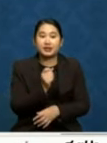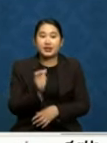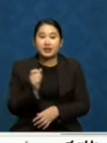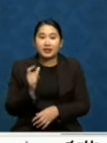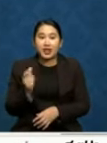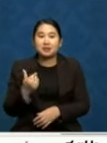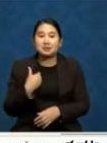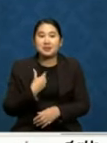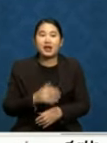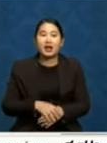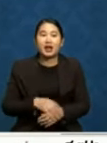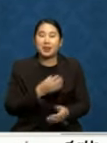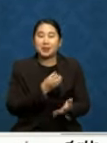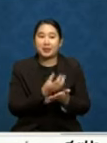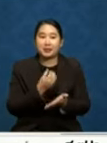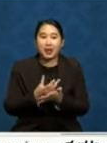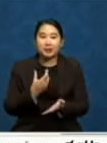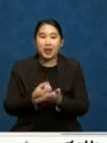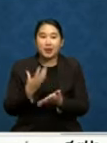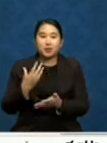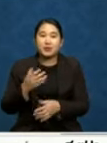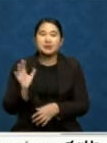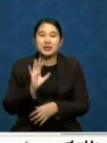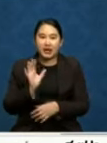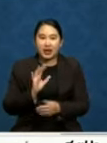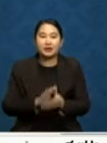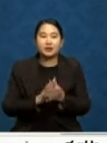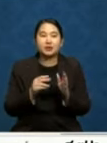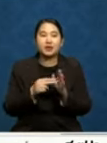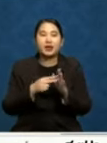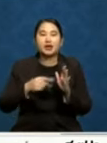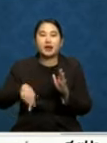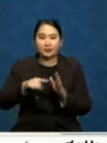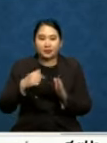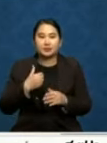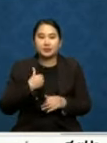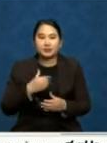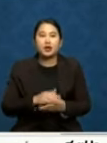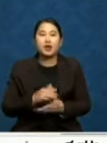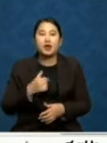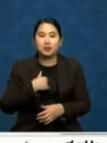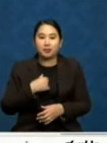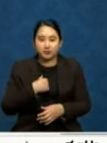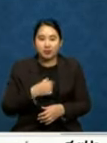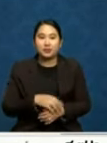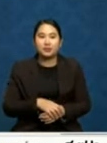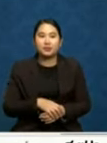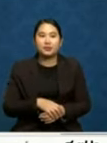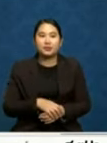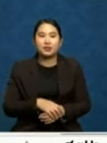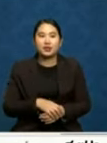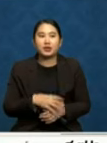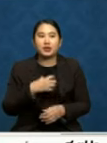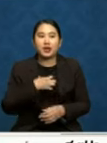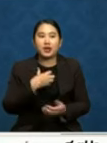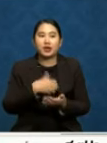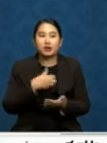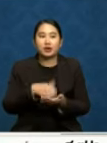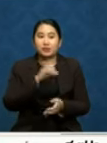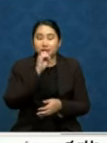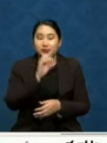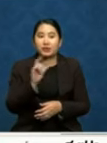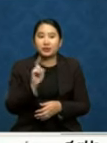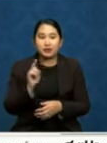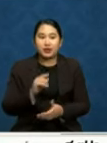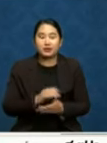ไม่ได้สุรุ่ยสุร่ายเราไม่ได้หัวสูงเราไม่ได้อะไรแล้วครับผู้แทนหลายๆคนเป็นอย่างนั้นผมแต่สิ่งและอีกอย่างนึงสิ่งที่ผมอยากจะสื่อเนี่ยนะครับ